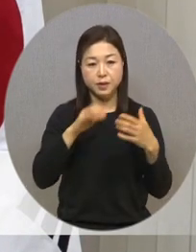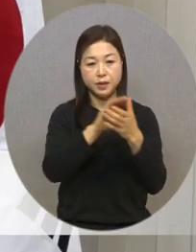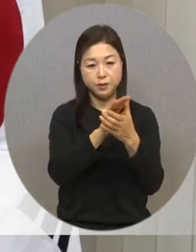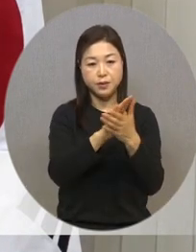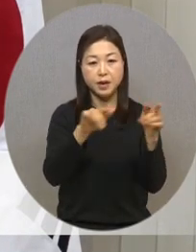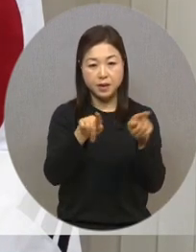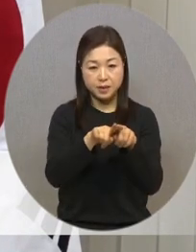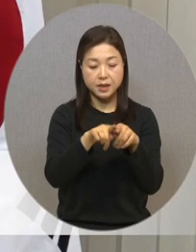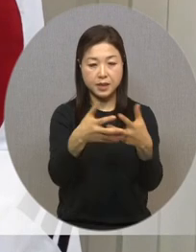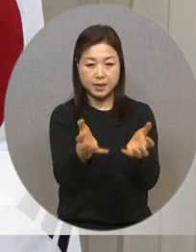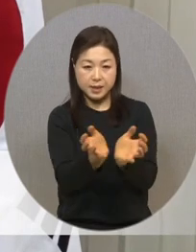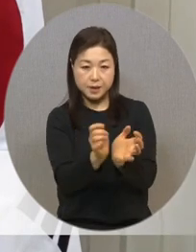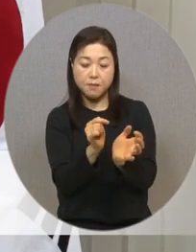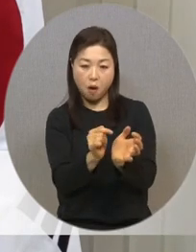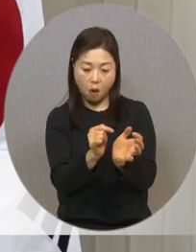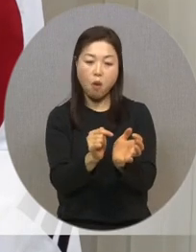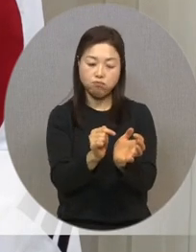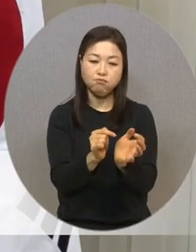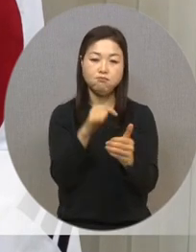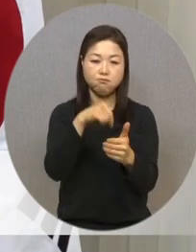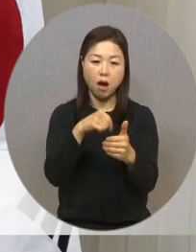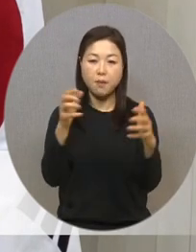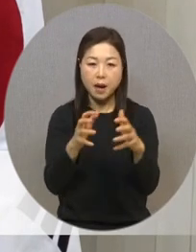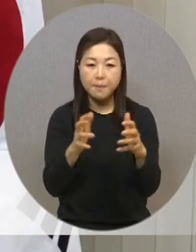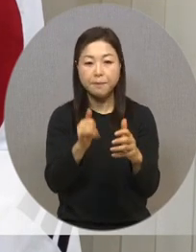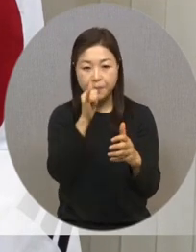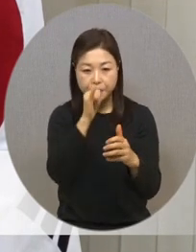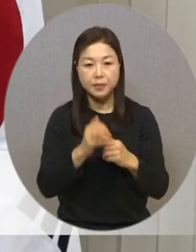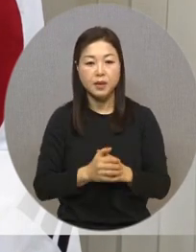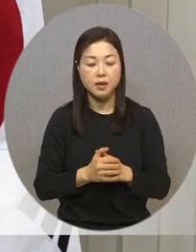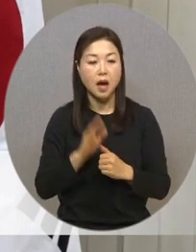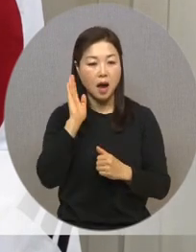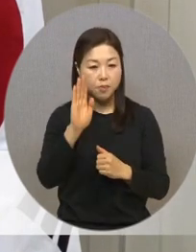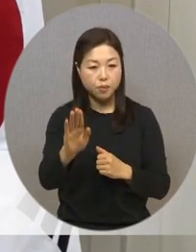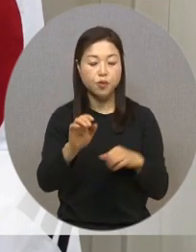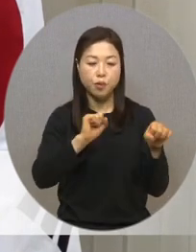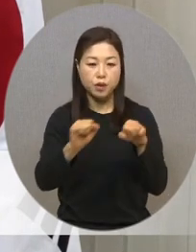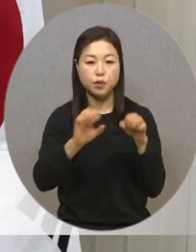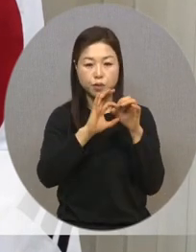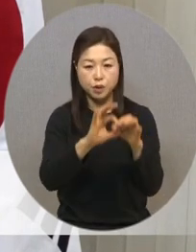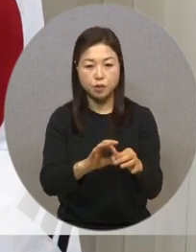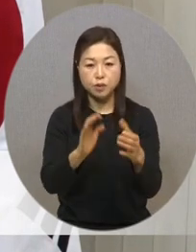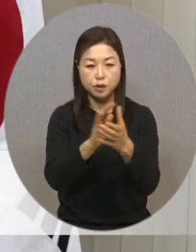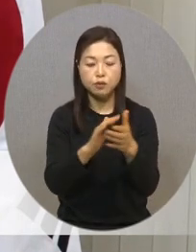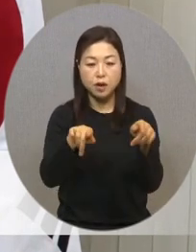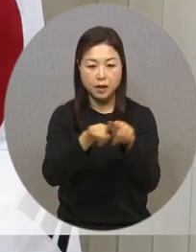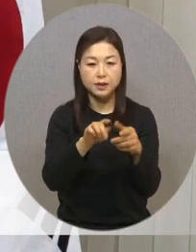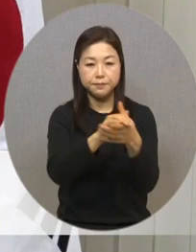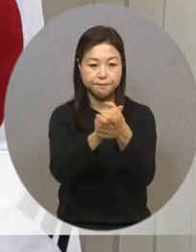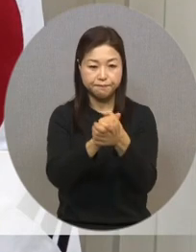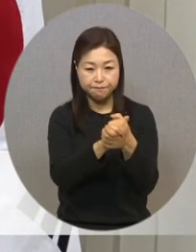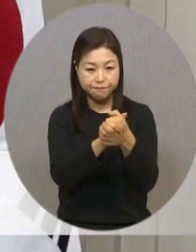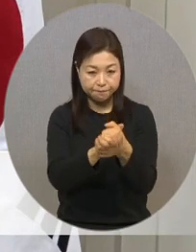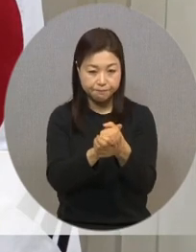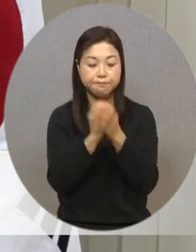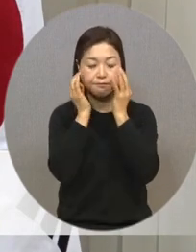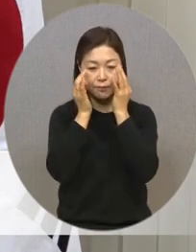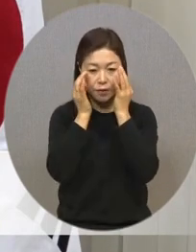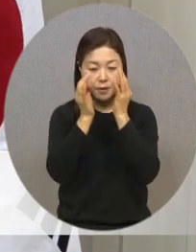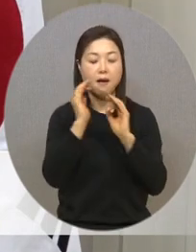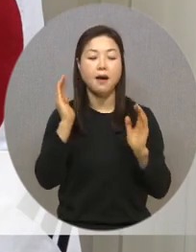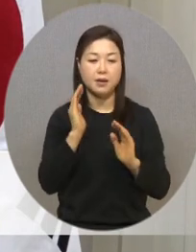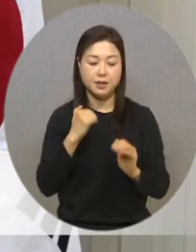함께 하는 팀워크도 좀 생긴 것 같아서 앞으로도 자주 활동하고 친구들과 함께 더 돈독해질 수 있도록